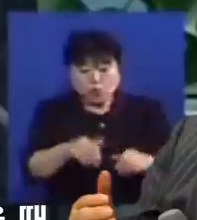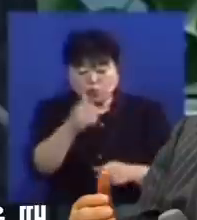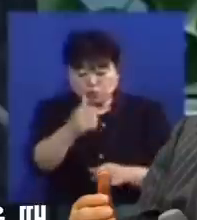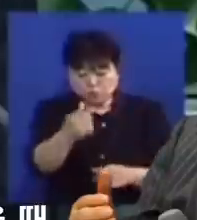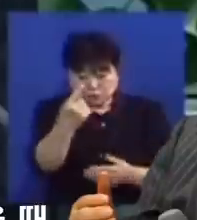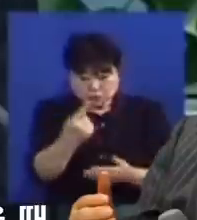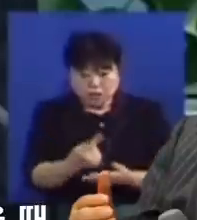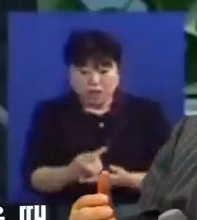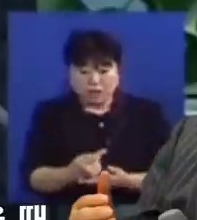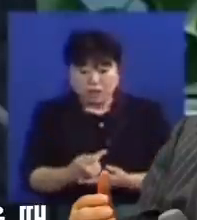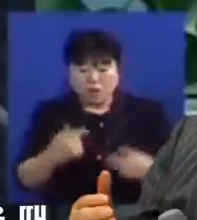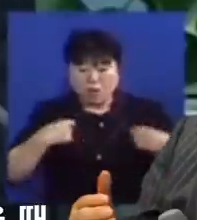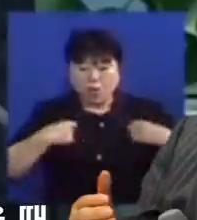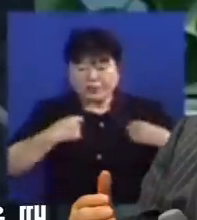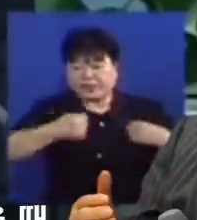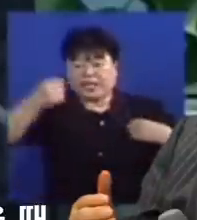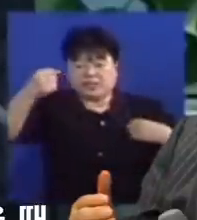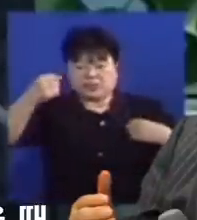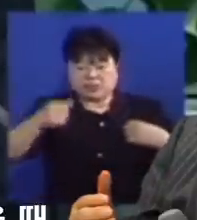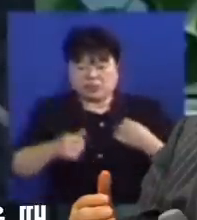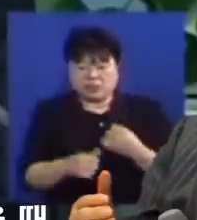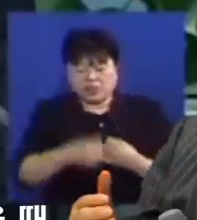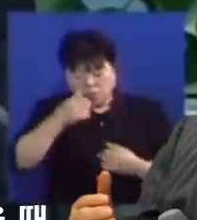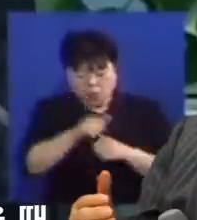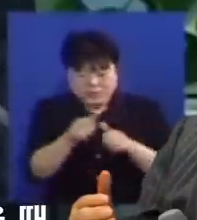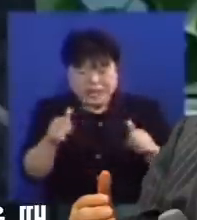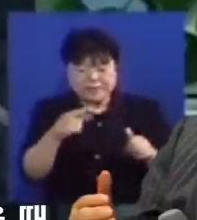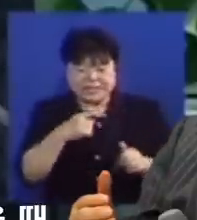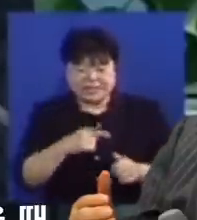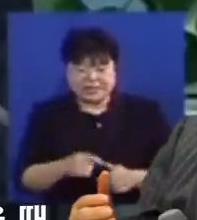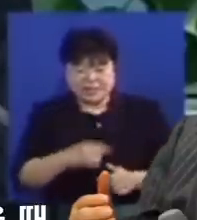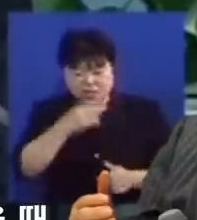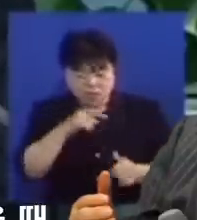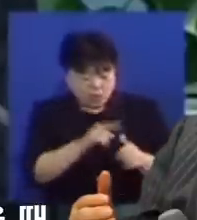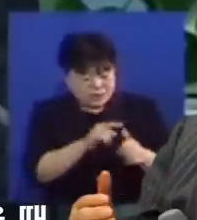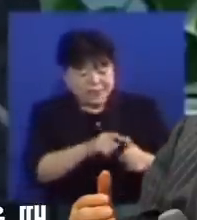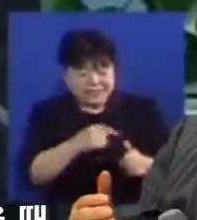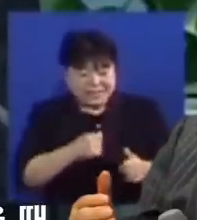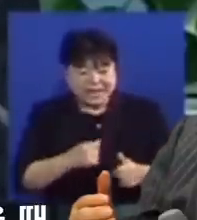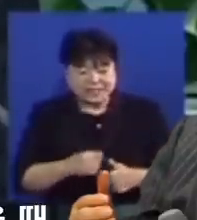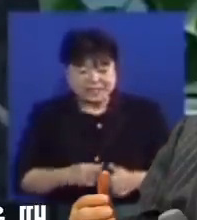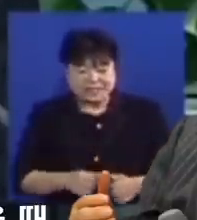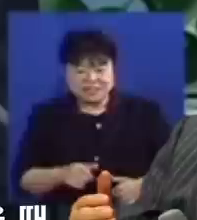들고 흔들면서 이놈이 나를 겁탈하라고 하는 것을 내가 고함치니까 옷을 벗어놓고 도망쳤다.